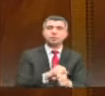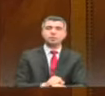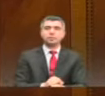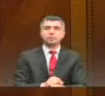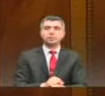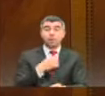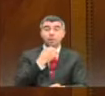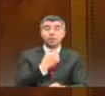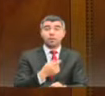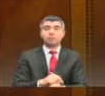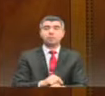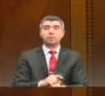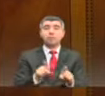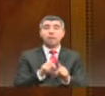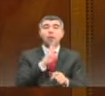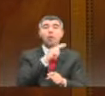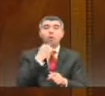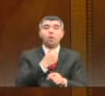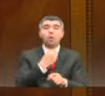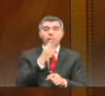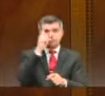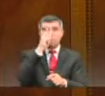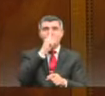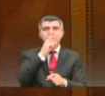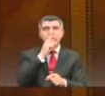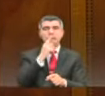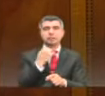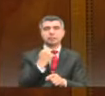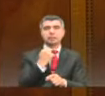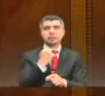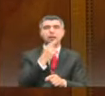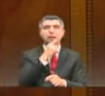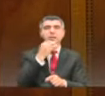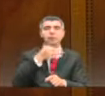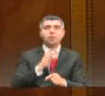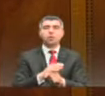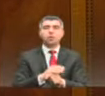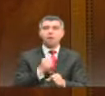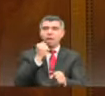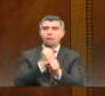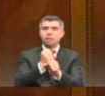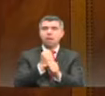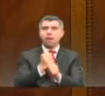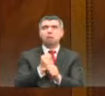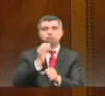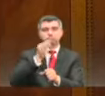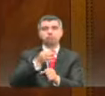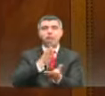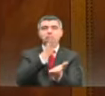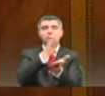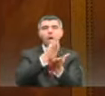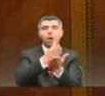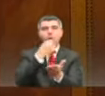وأؤكد لكم أن هذه الحكومة قوية، قوية بإرادتها وعزمها